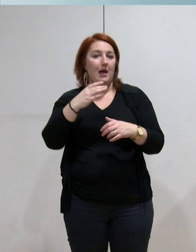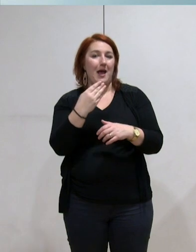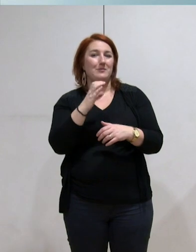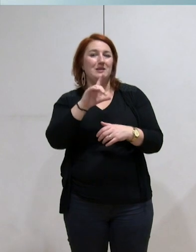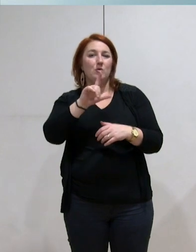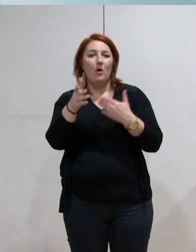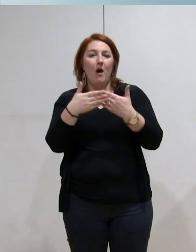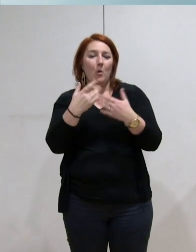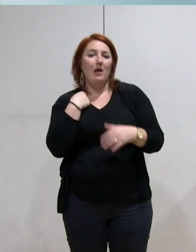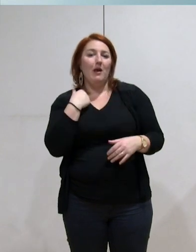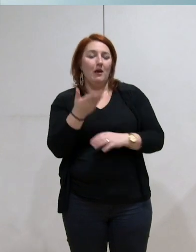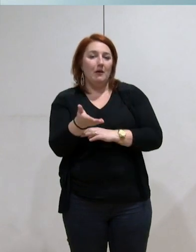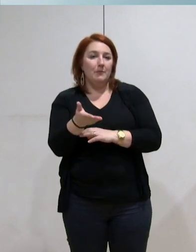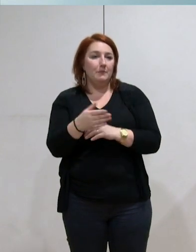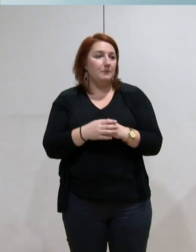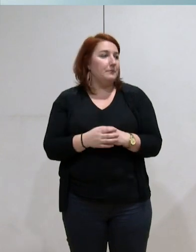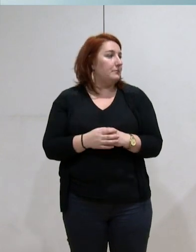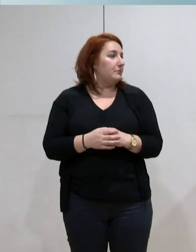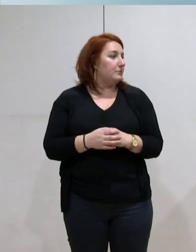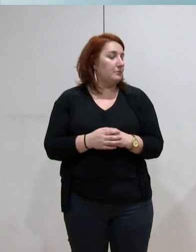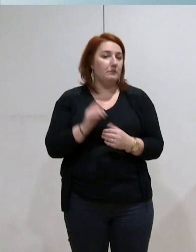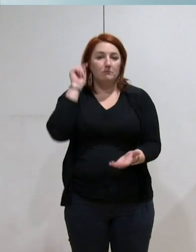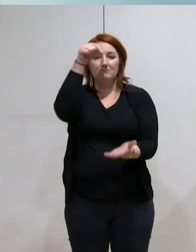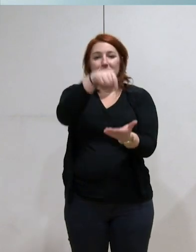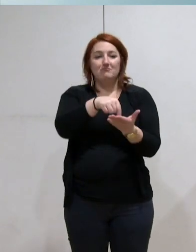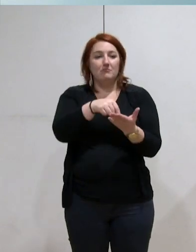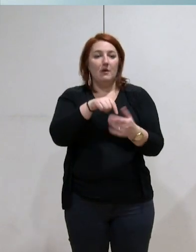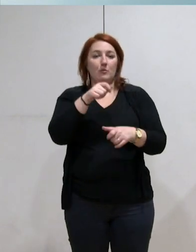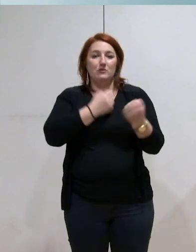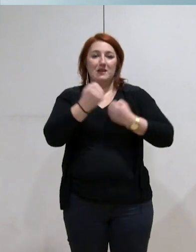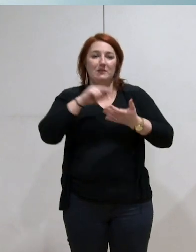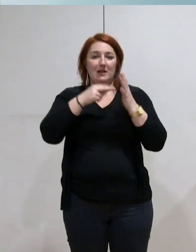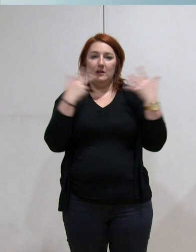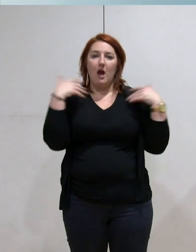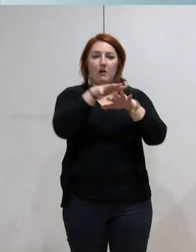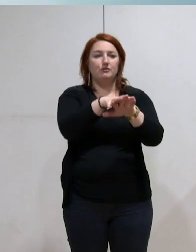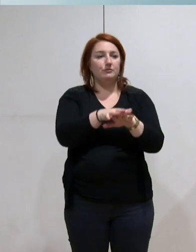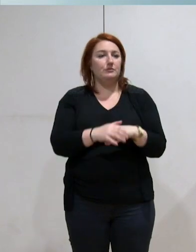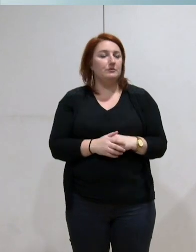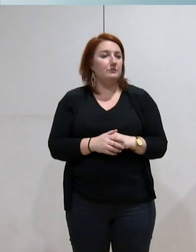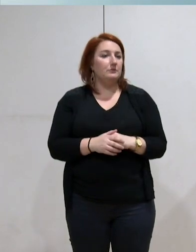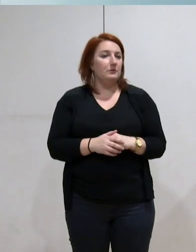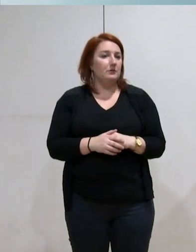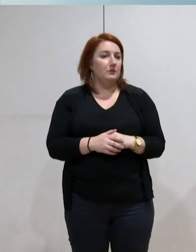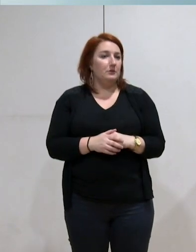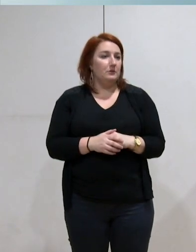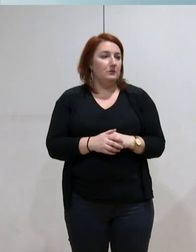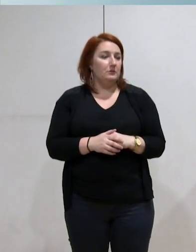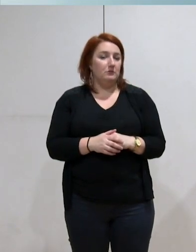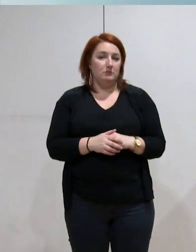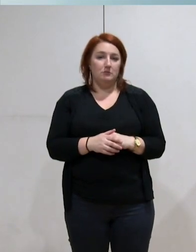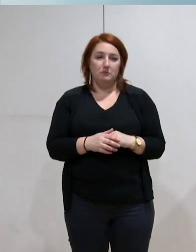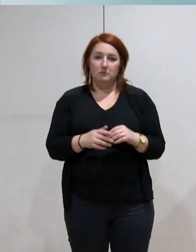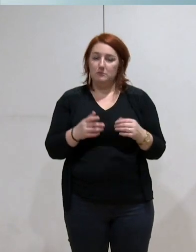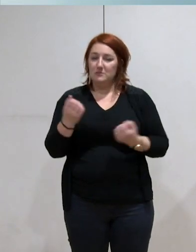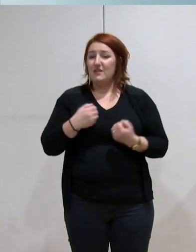MC2 cela fera office de lieu pour rassembler des services techniques comme cela avait été euh écrit des